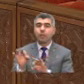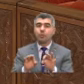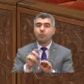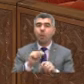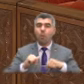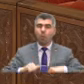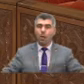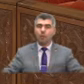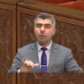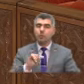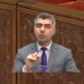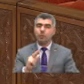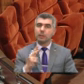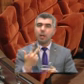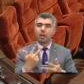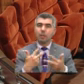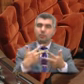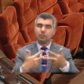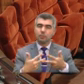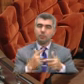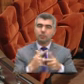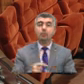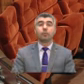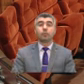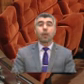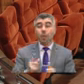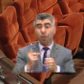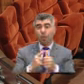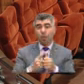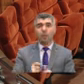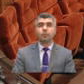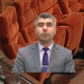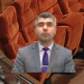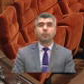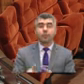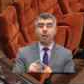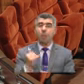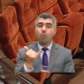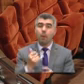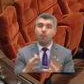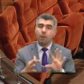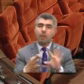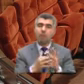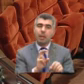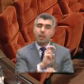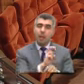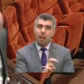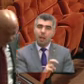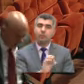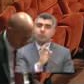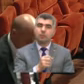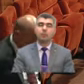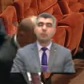هذا القطاع على ثلاثة محاور أساسية، هي أولاً توفير التمويلات المناسبة.